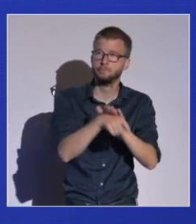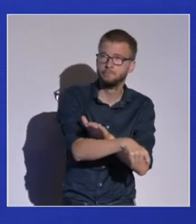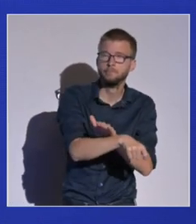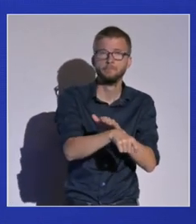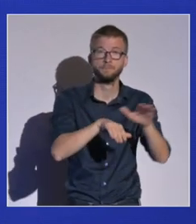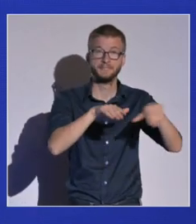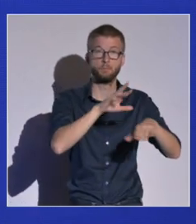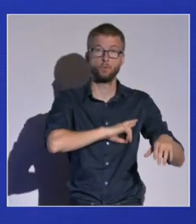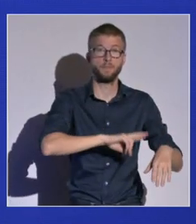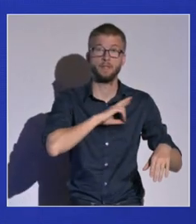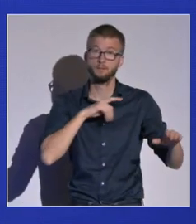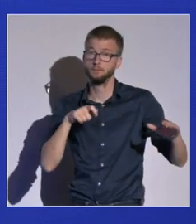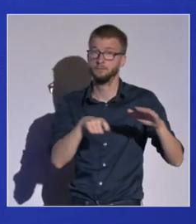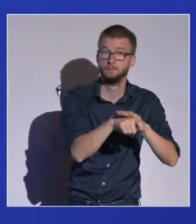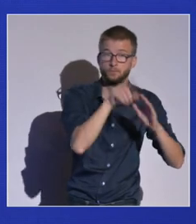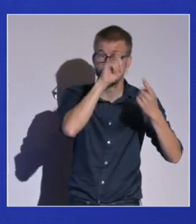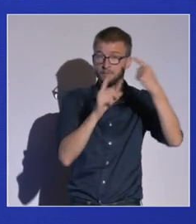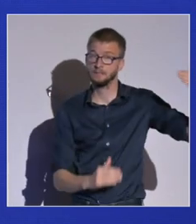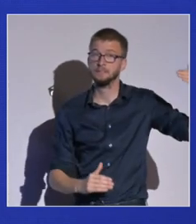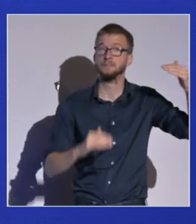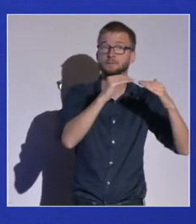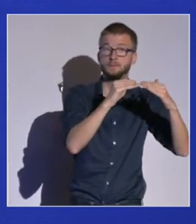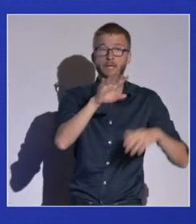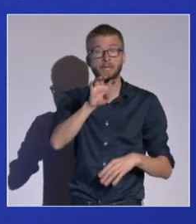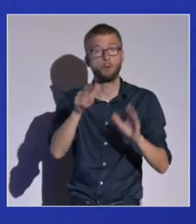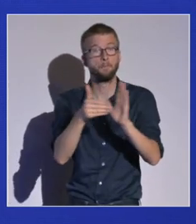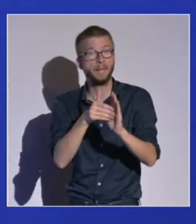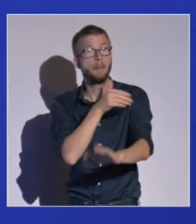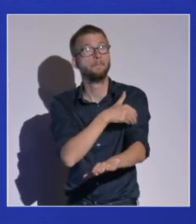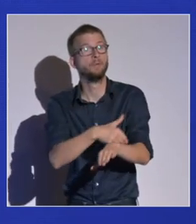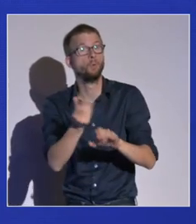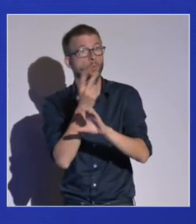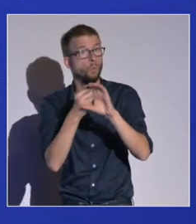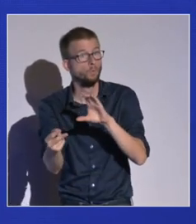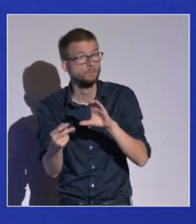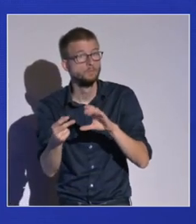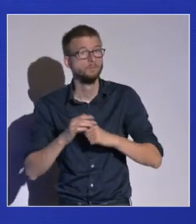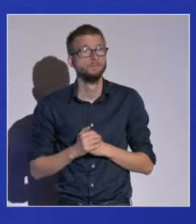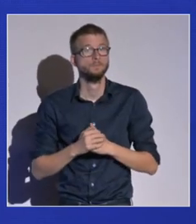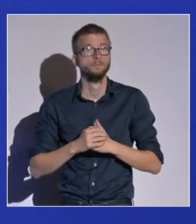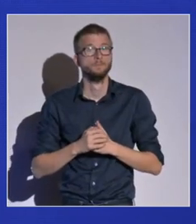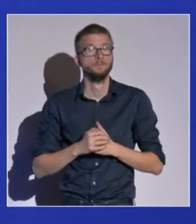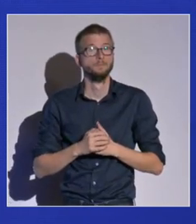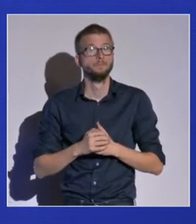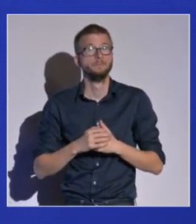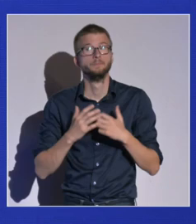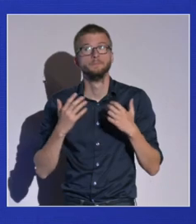au système de retraite pour obtenir l'équilibre, et ces 40 000 millions d'euros, mes amis, ils